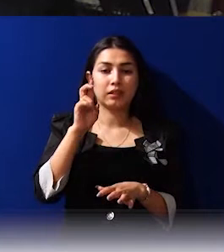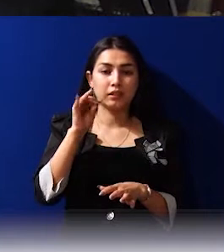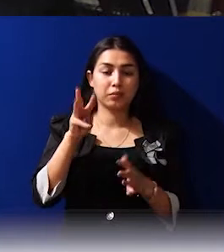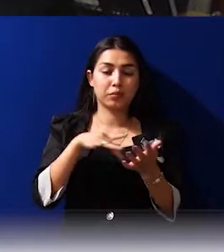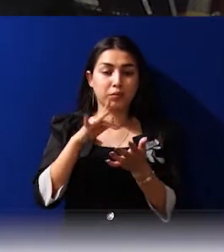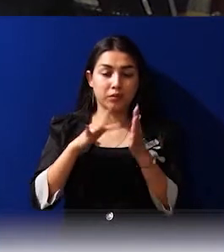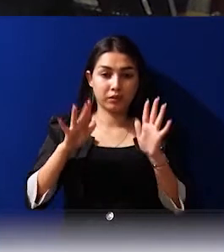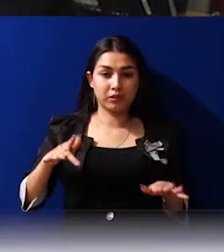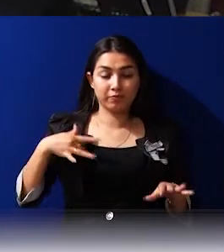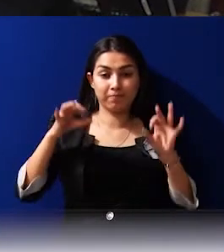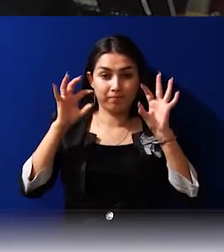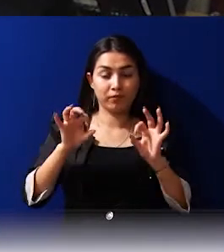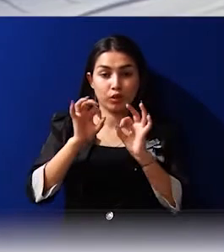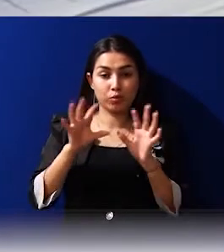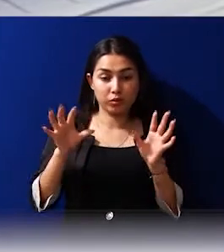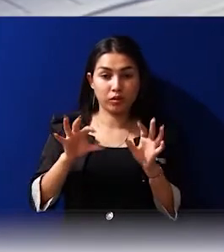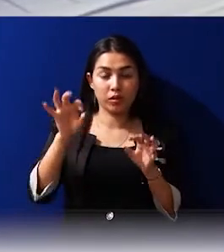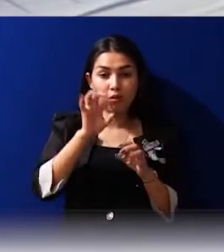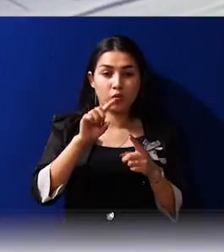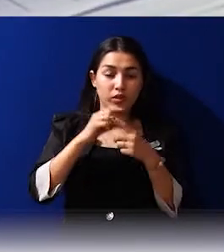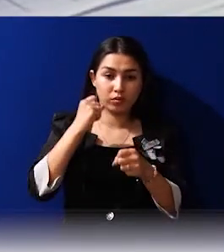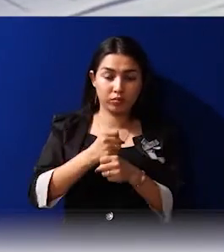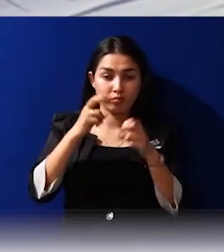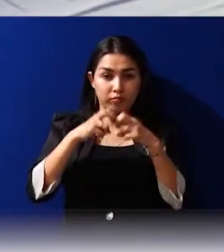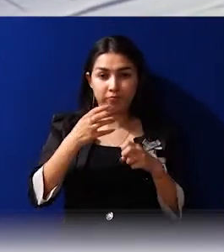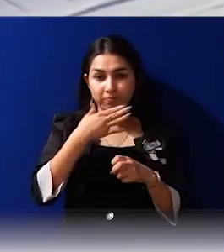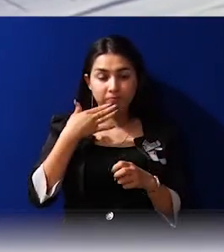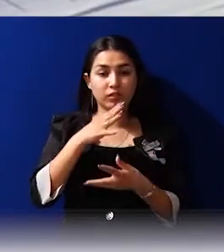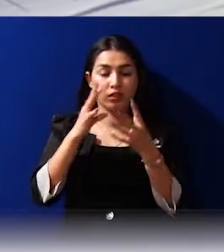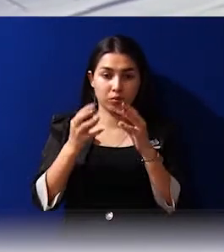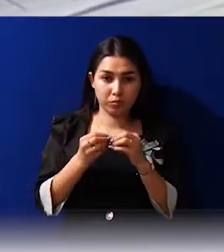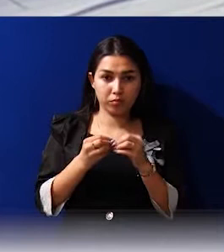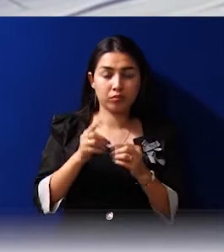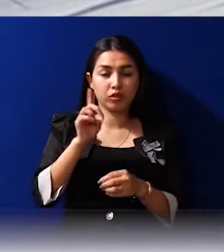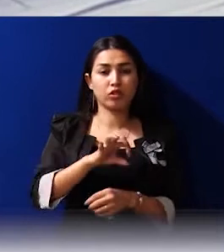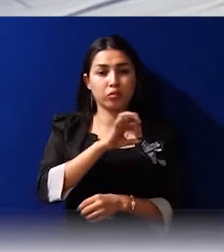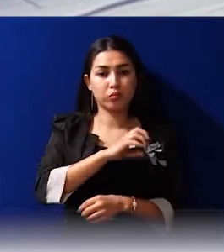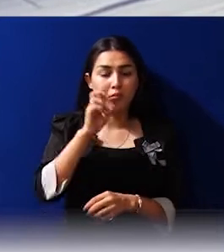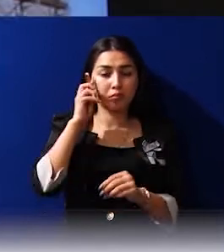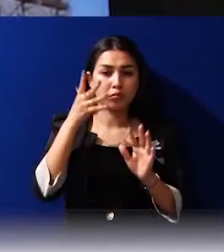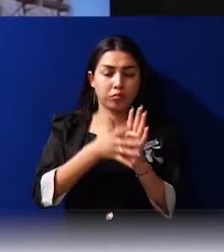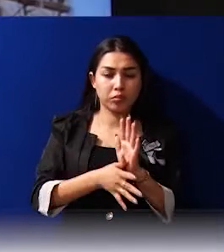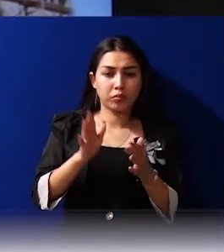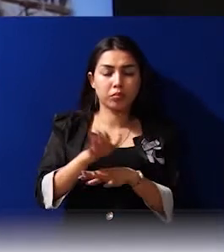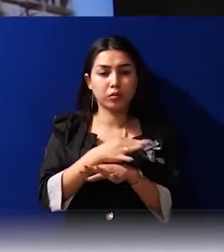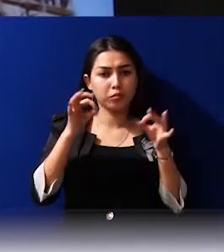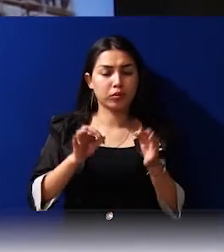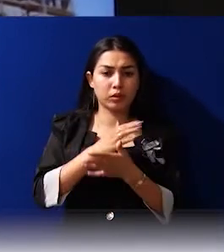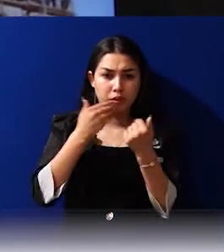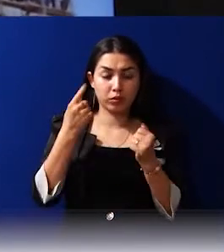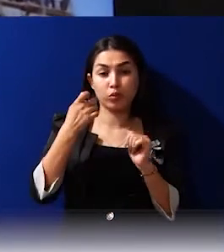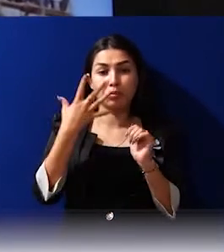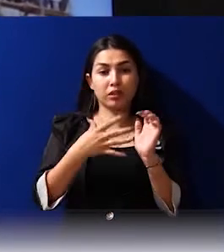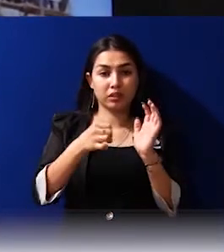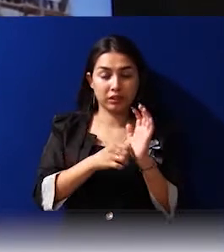области отметил, что из-за отсутствия надлежащего контроля происходит нерациональное использование бюджетных средств. Так, 156